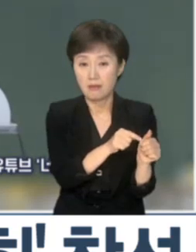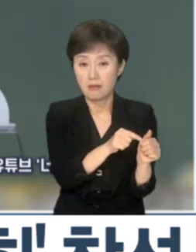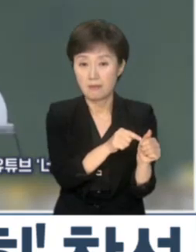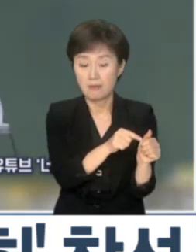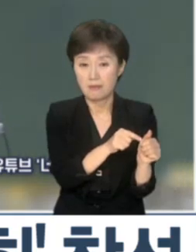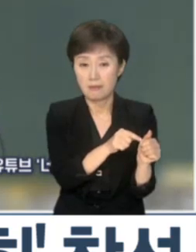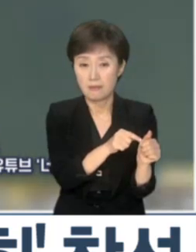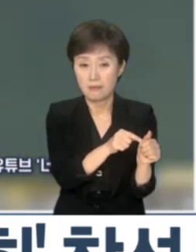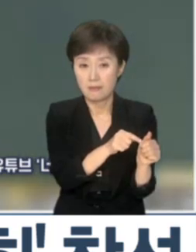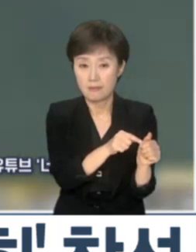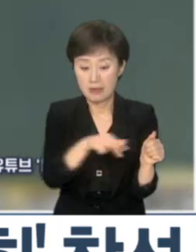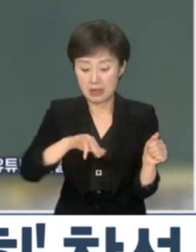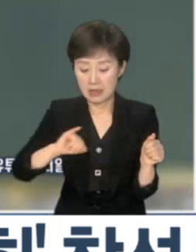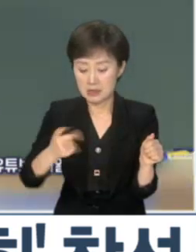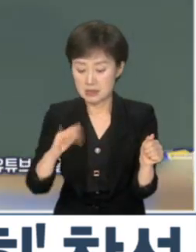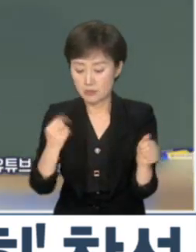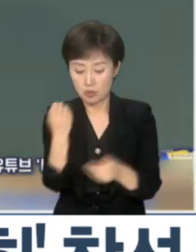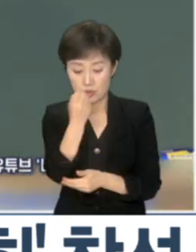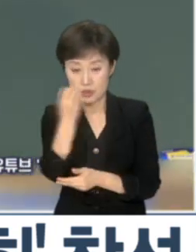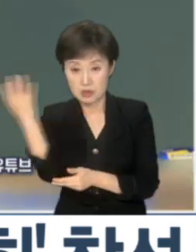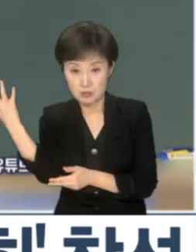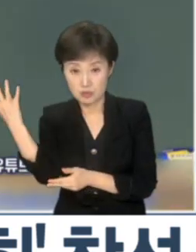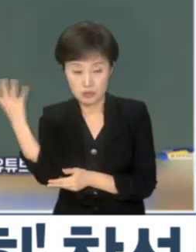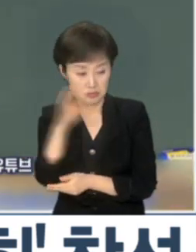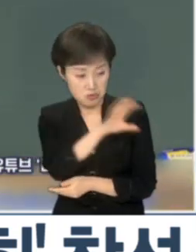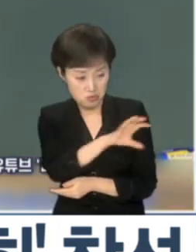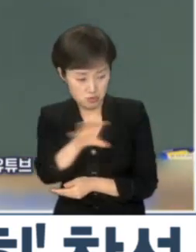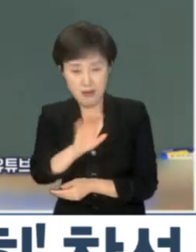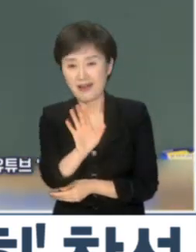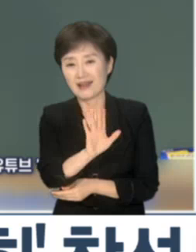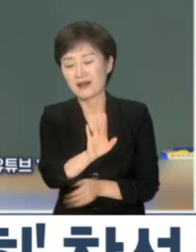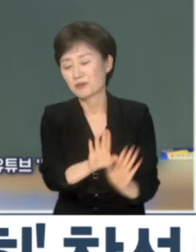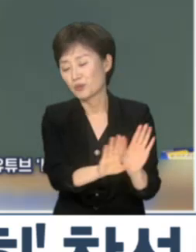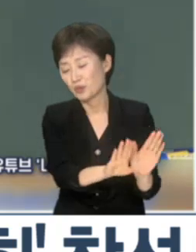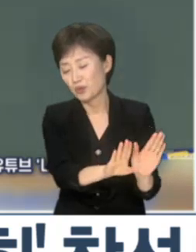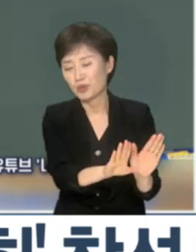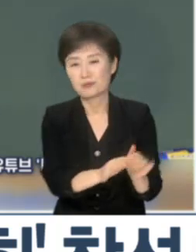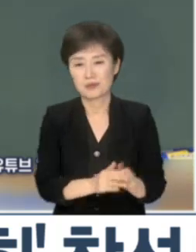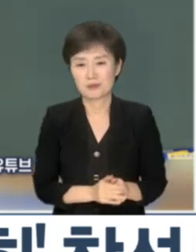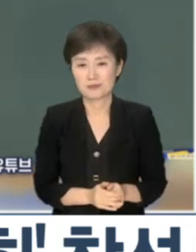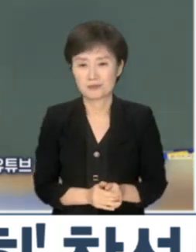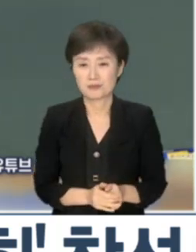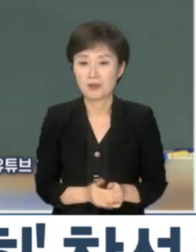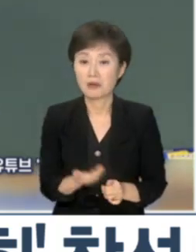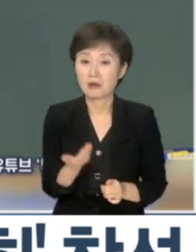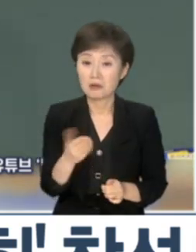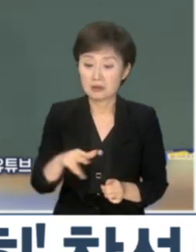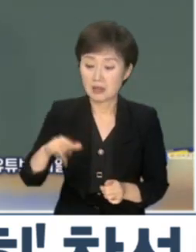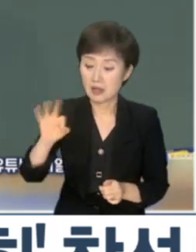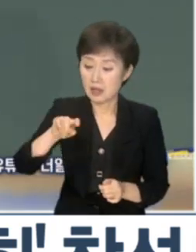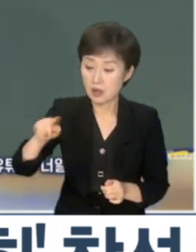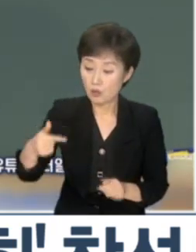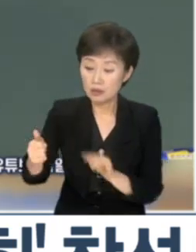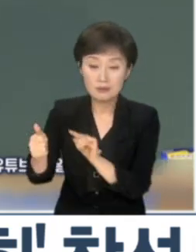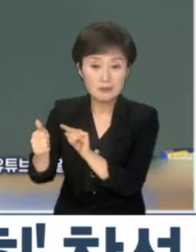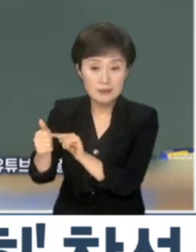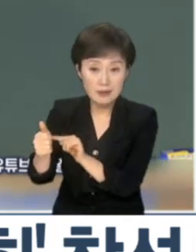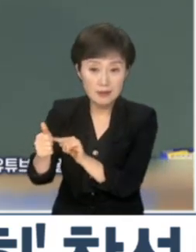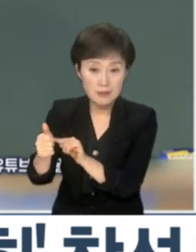그 진보 언론에서 이런 부분은 상당히 언급하지 않은 상태에서 다만 원희룡 장관이 이 집회